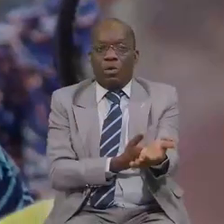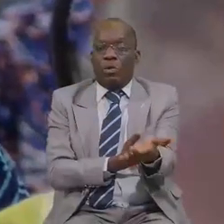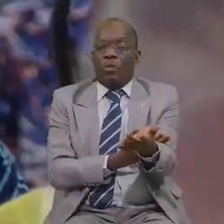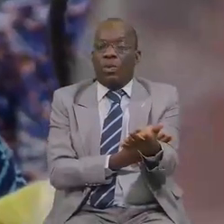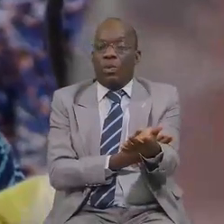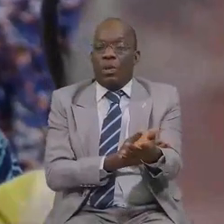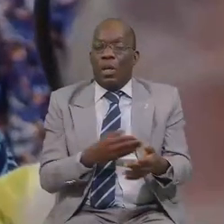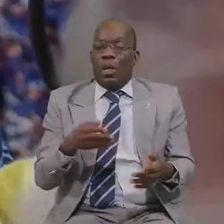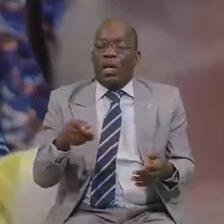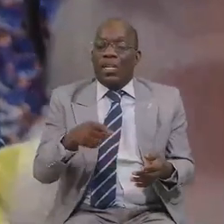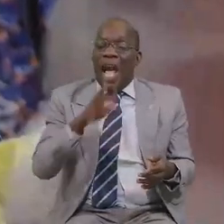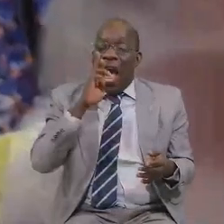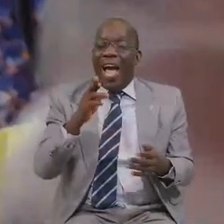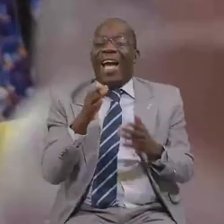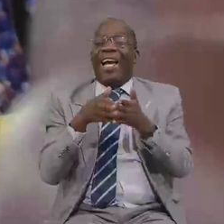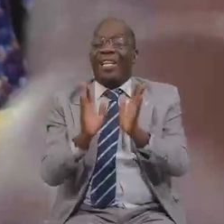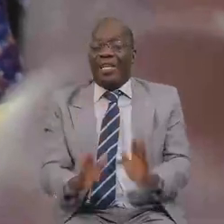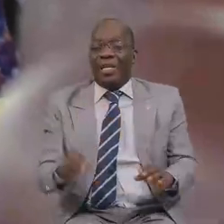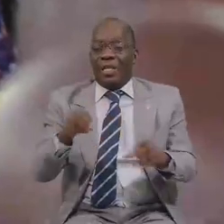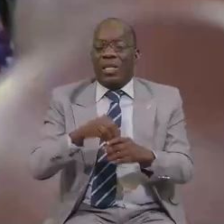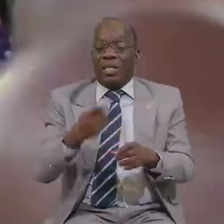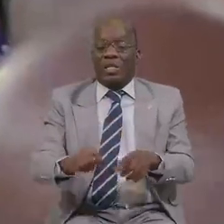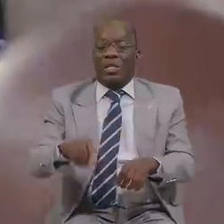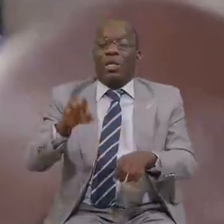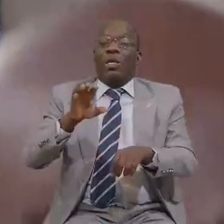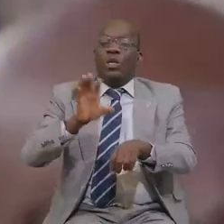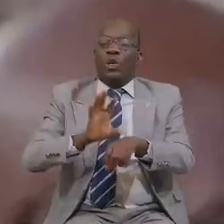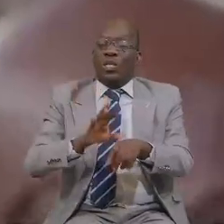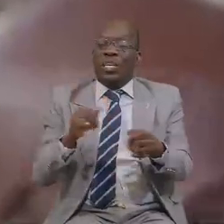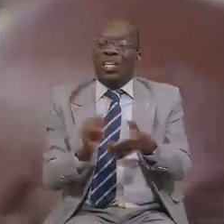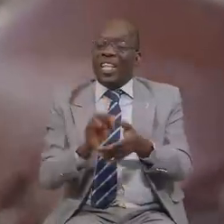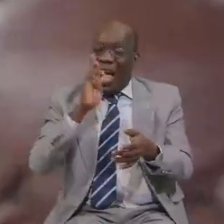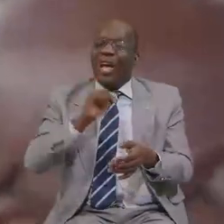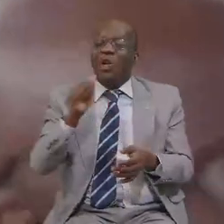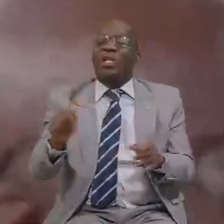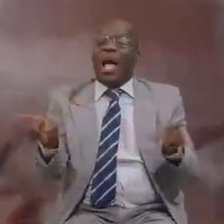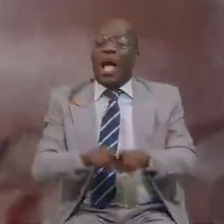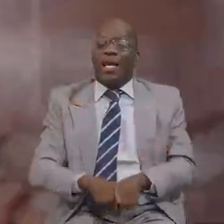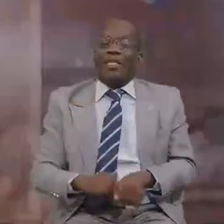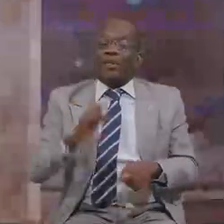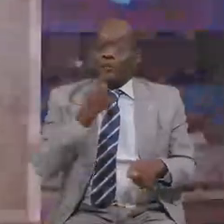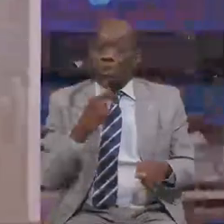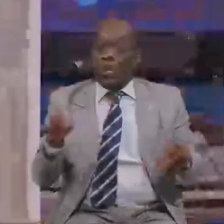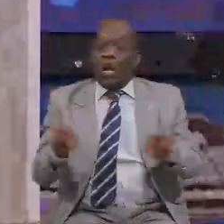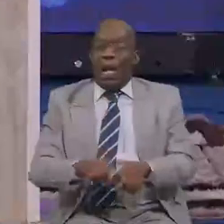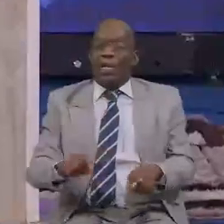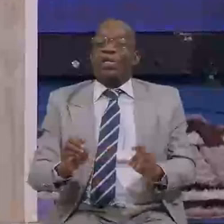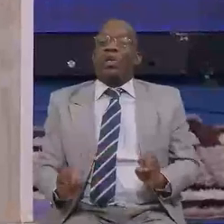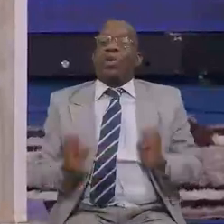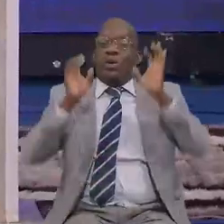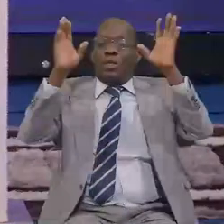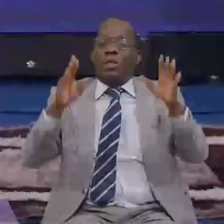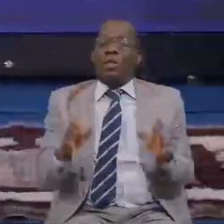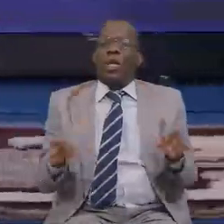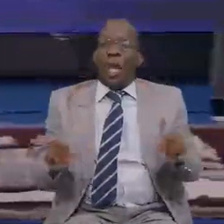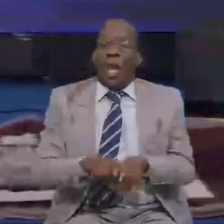dirigeants de l'église qui ne sont pas aussi vibrants, qui ne sont pas aussi dédiés, qui ne sont pas aussi dévoués que les